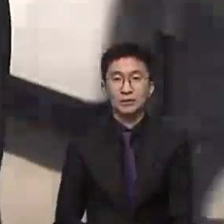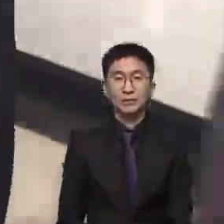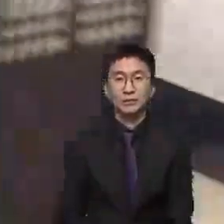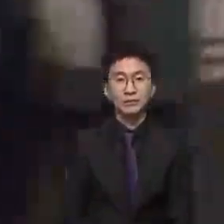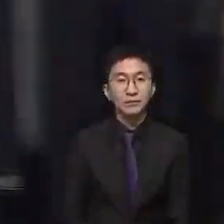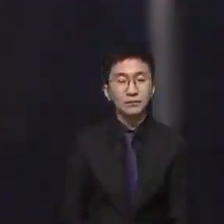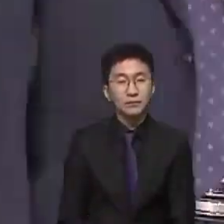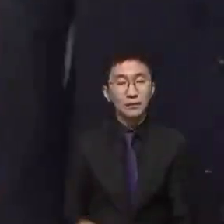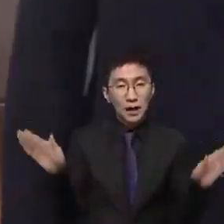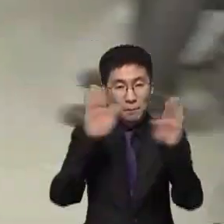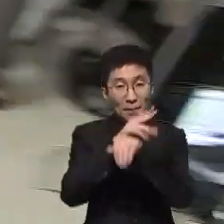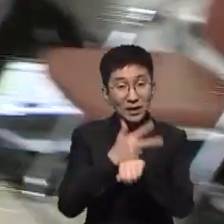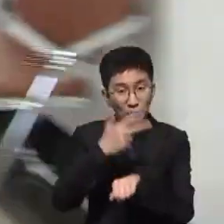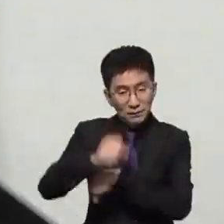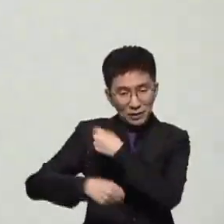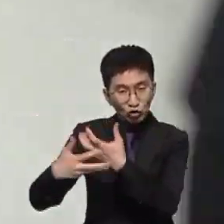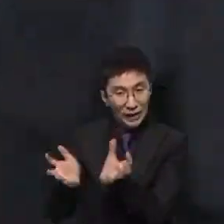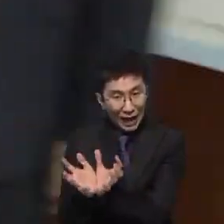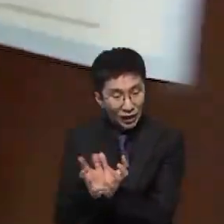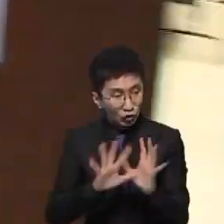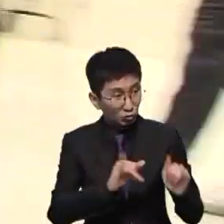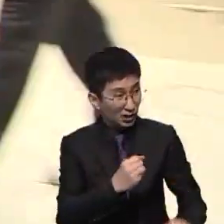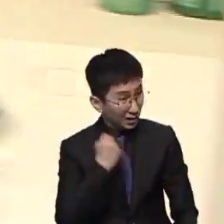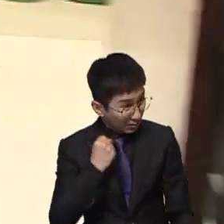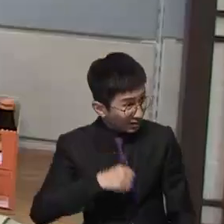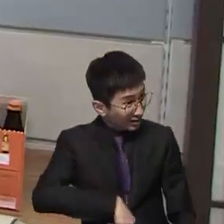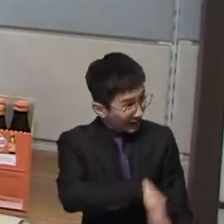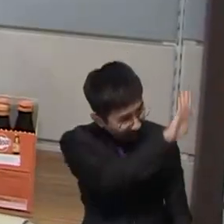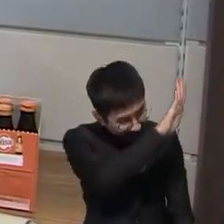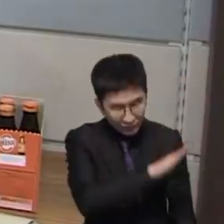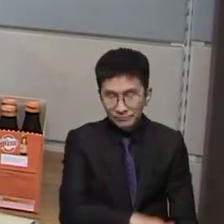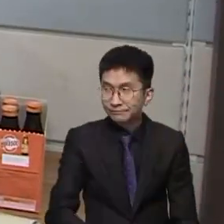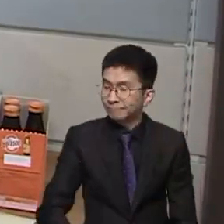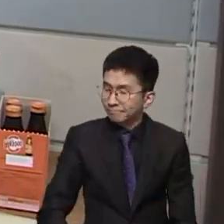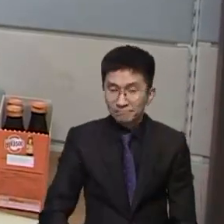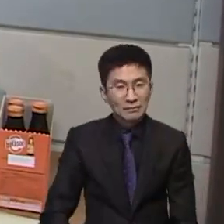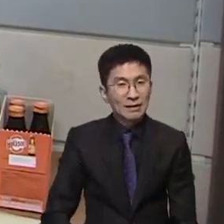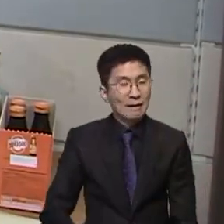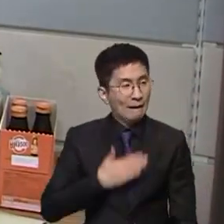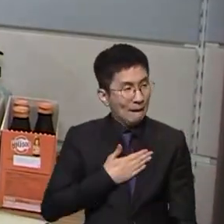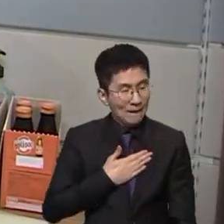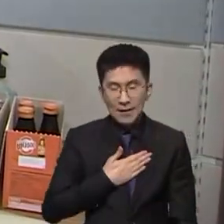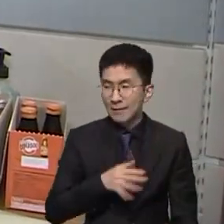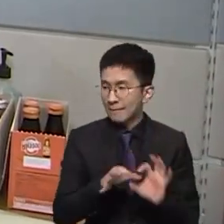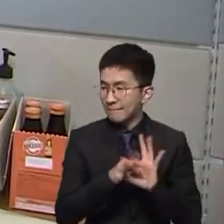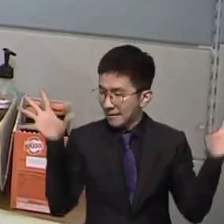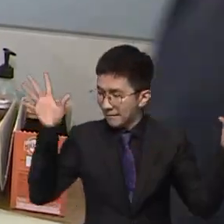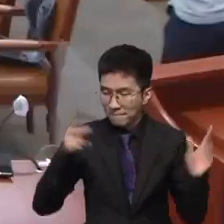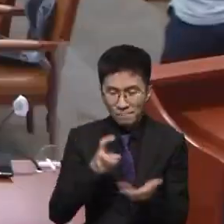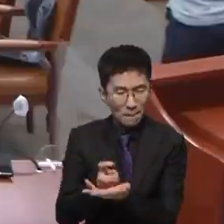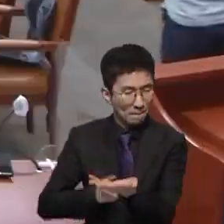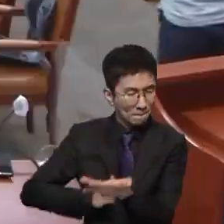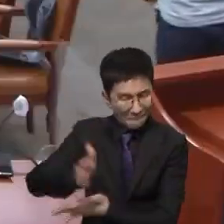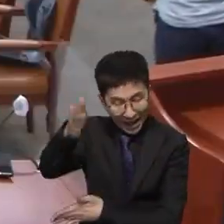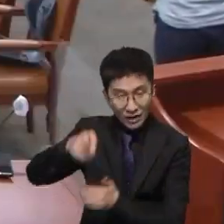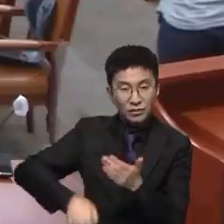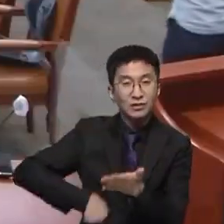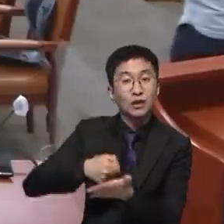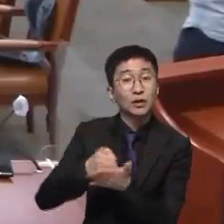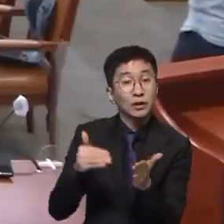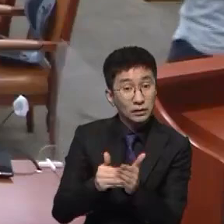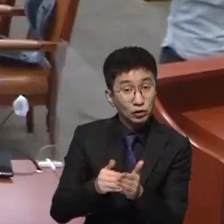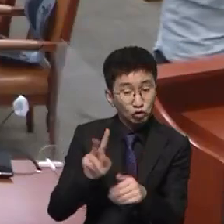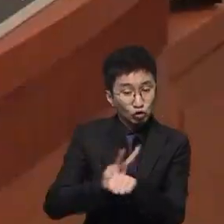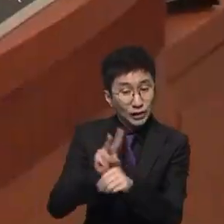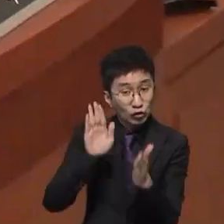저녁 7시 민주당은 국민의힘 의원들이 퇴장한 가운데 검수완박 법안을 단독으로 처리하고 2시간 뒤인 밤